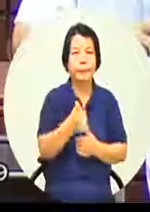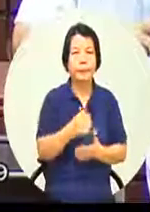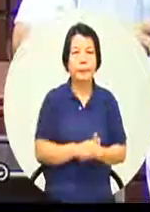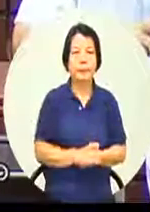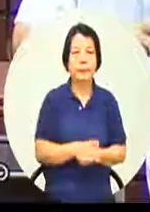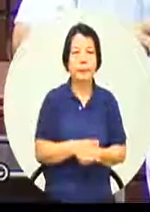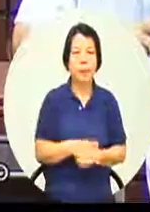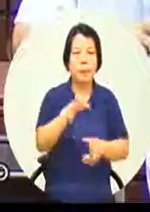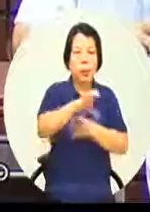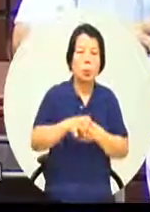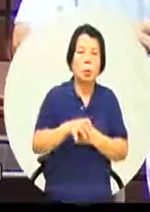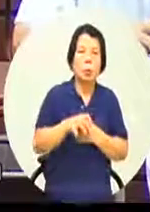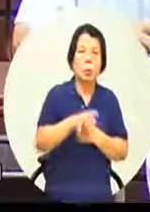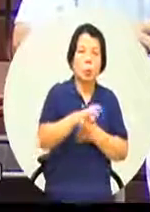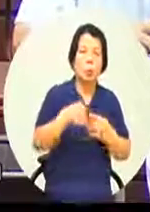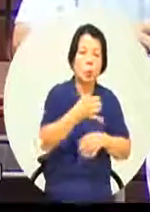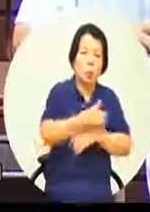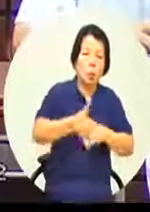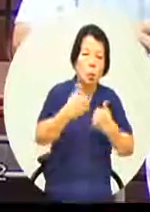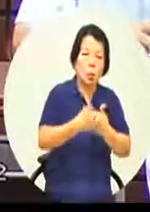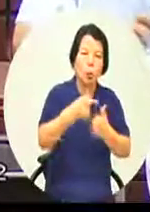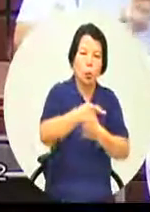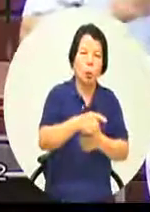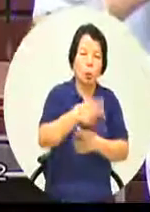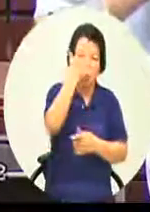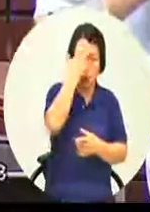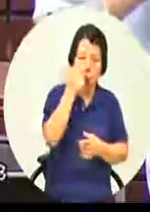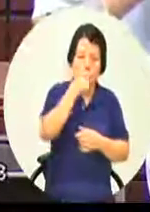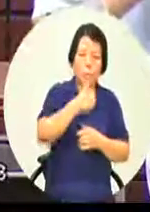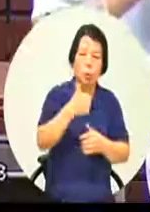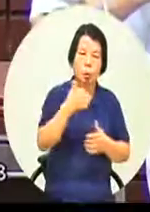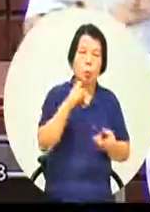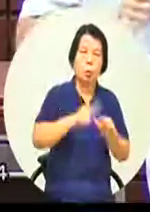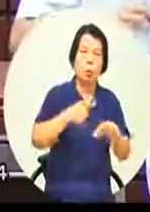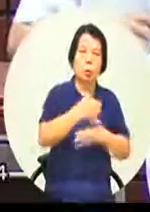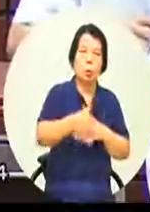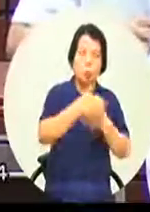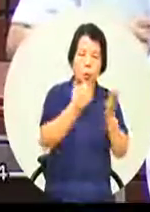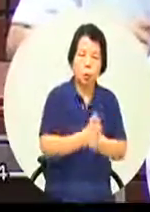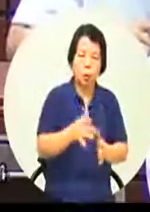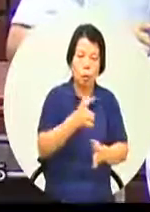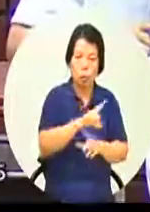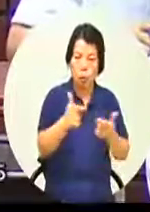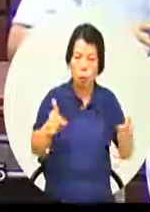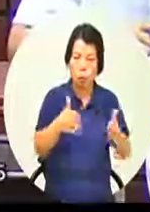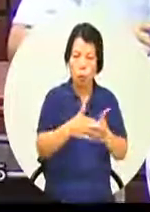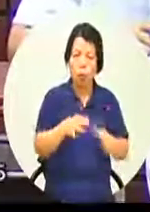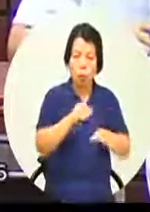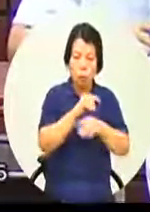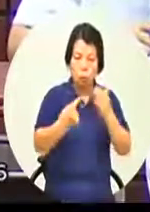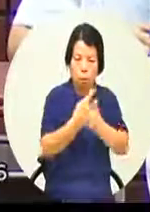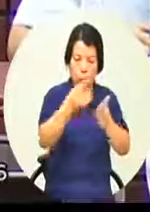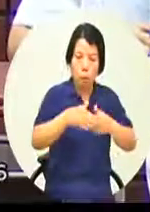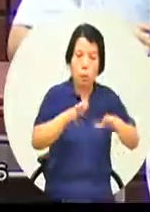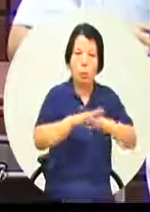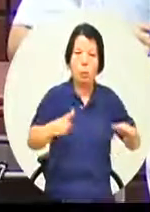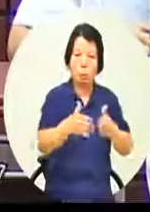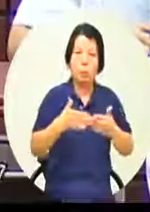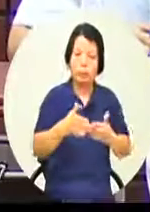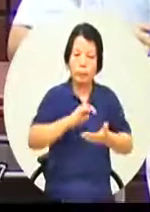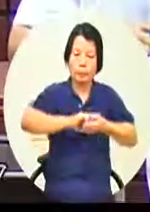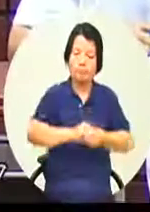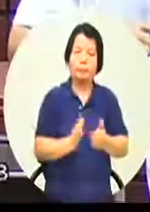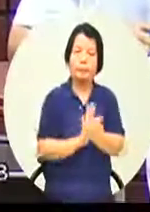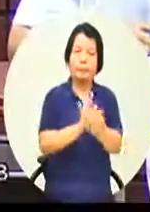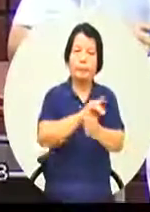跟农委会超主委建议，就是说不管是任何一个商品只要安全的话，我们应该是要去推广。所以说他们在